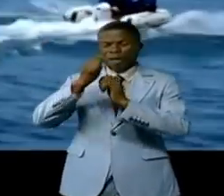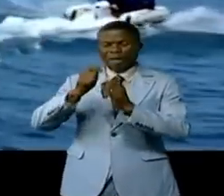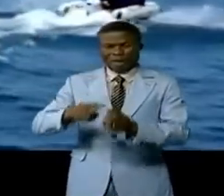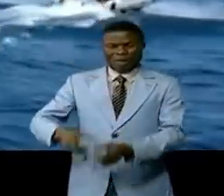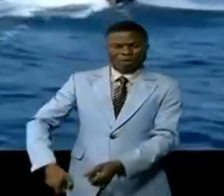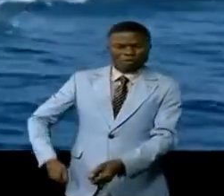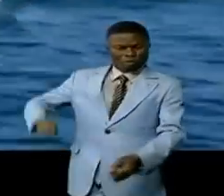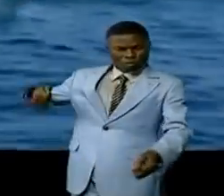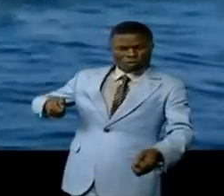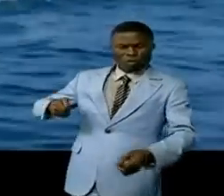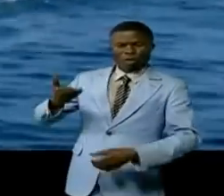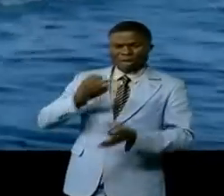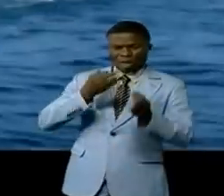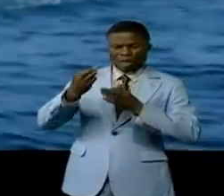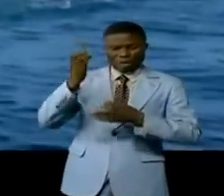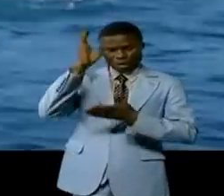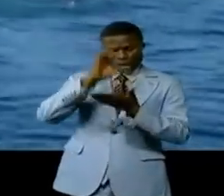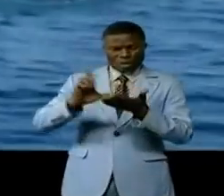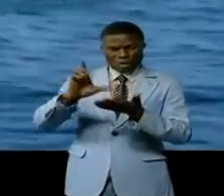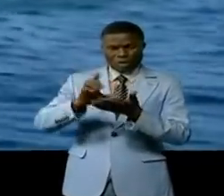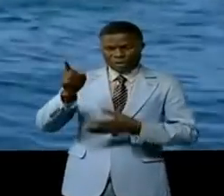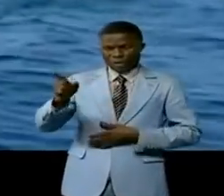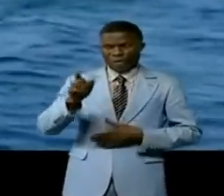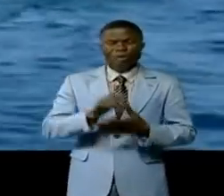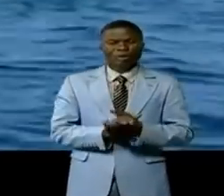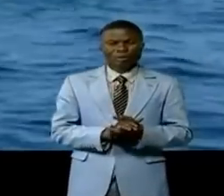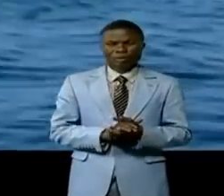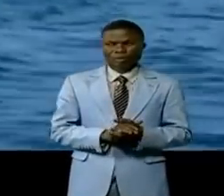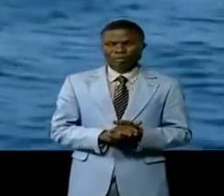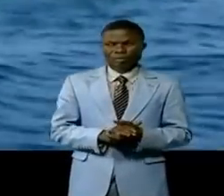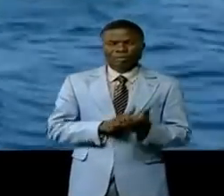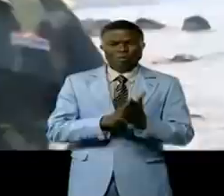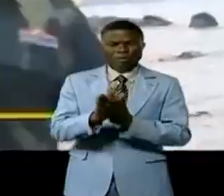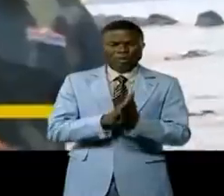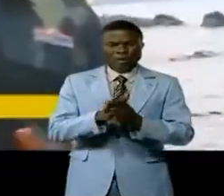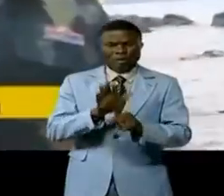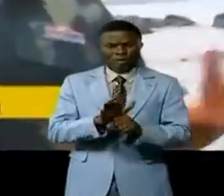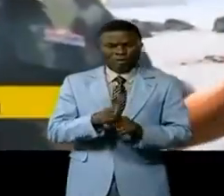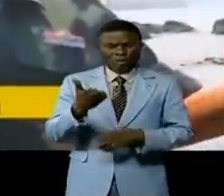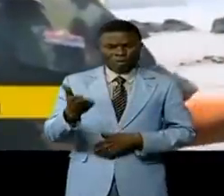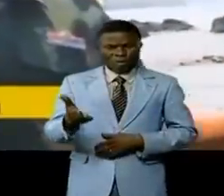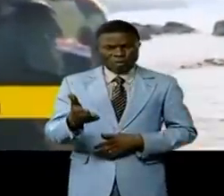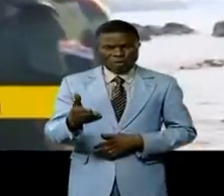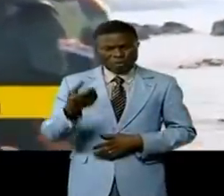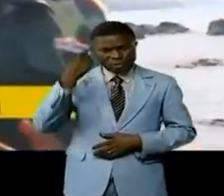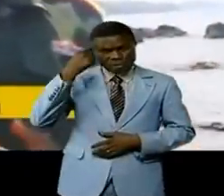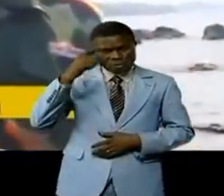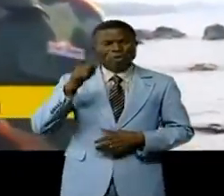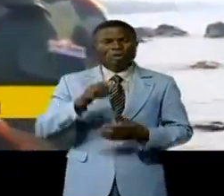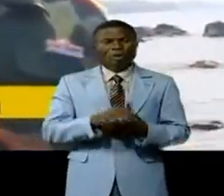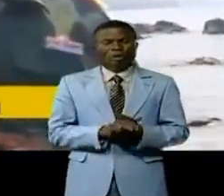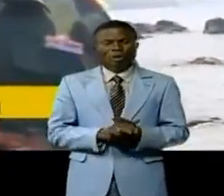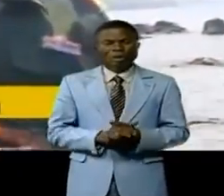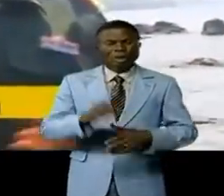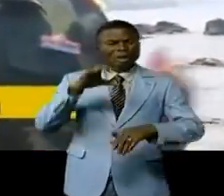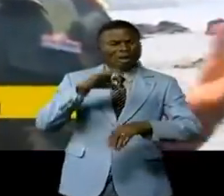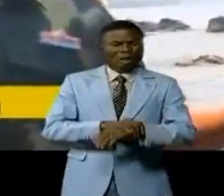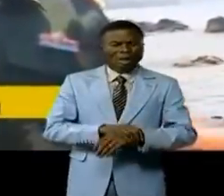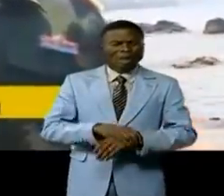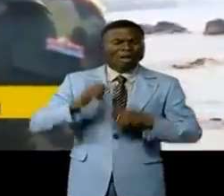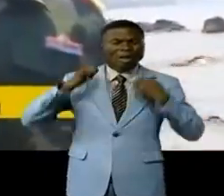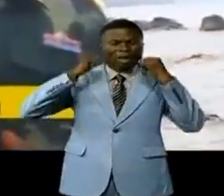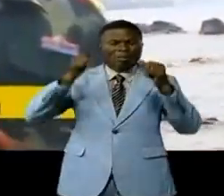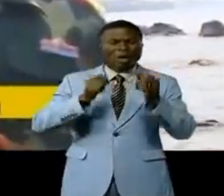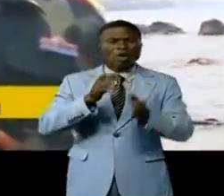qu'explique ici le général Rachidi. On va nous aider plus pour traquer les